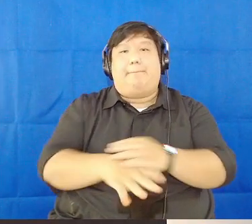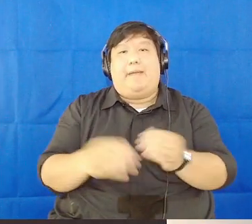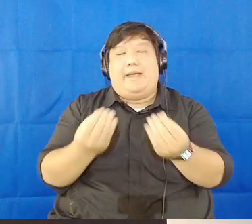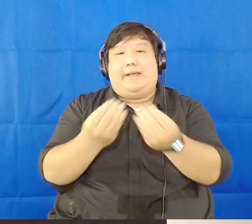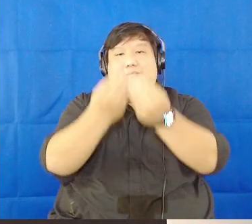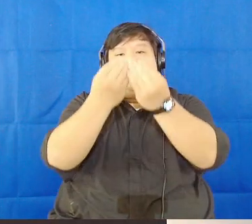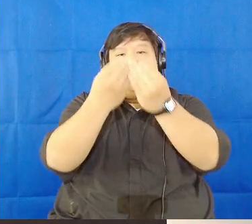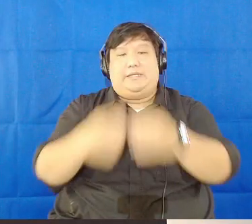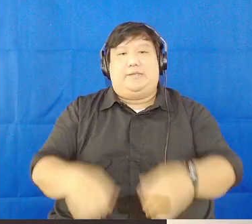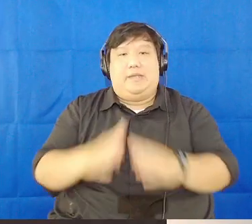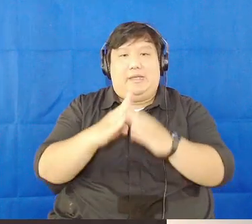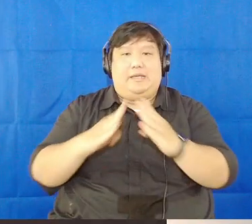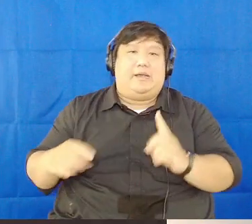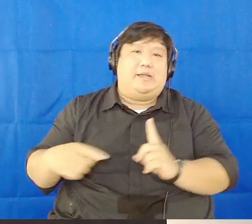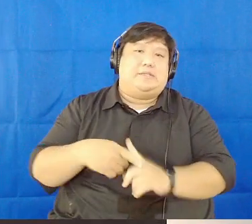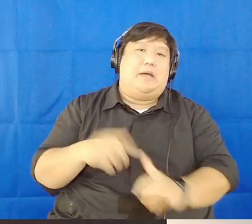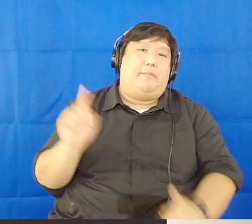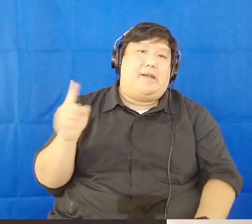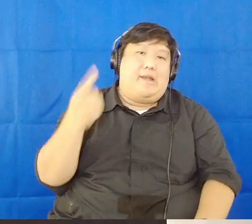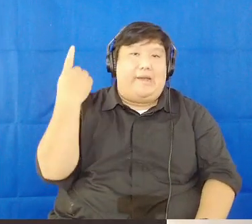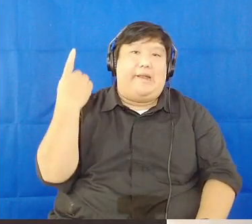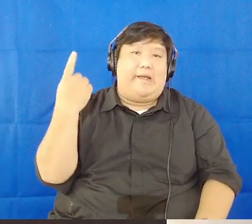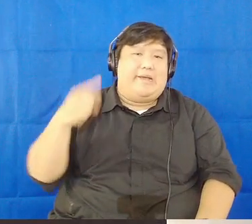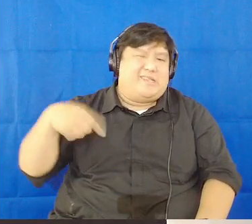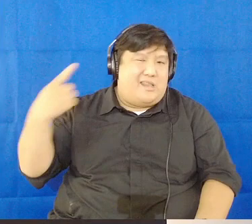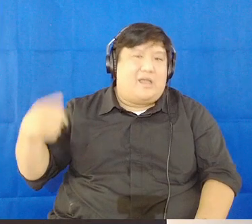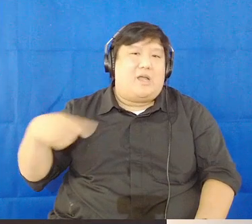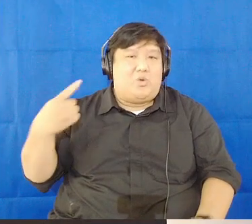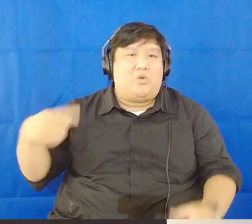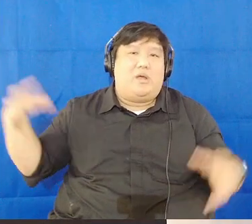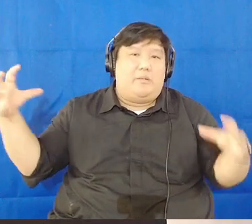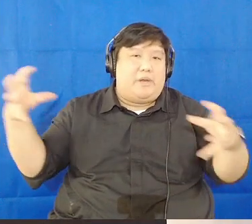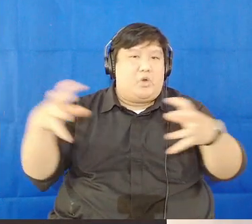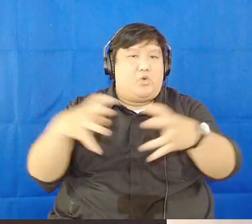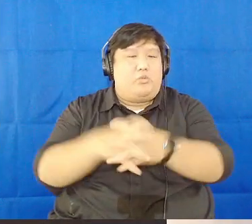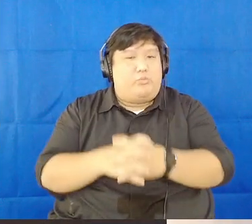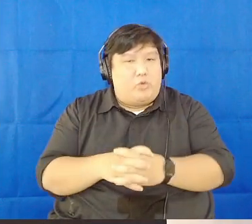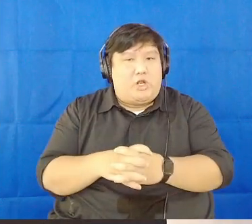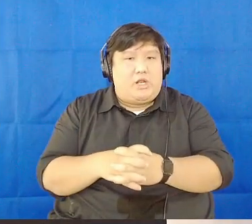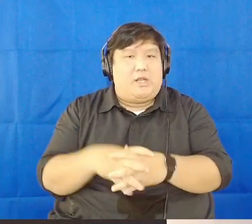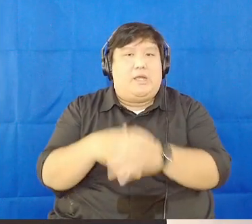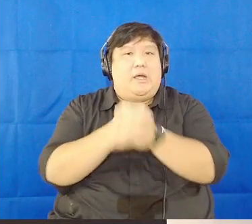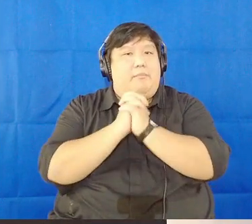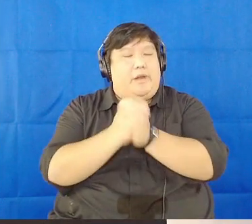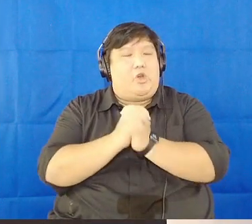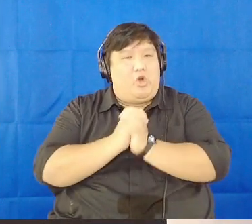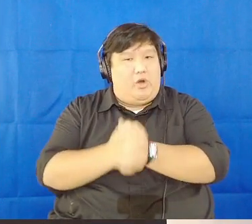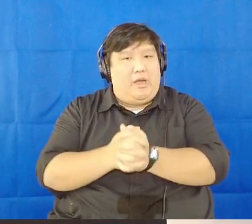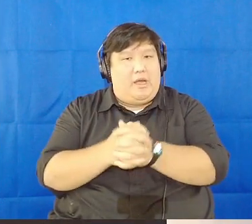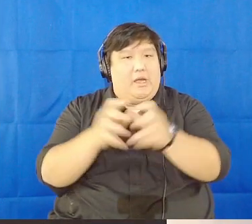gereja perdana, jemaat awal itu, mereka selalu berkumpul untuk berdoa, memecah-mecahkan